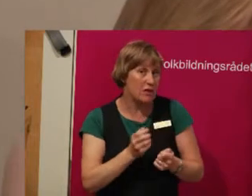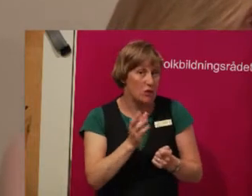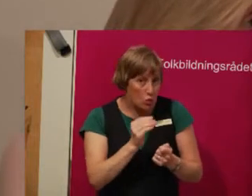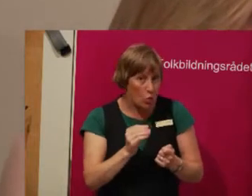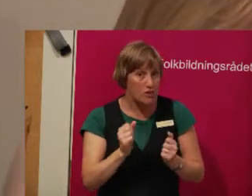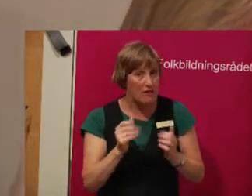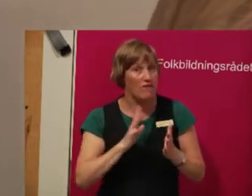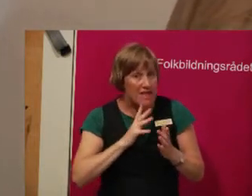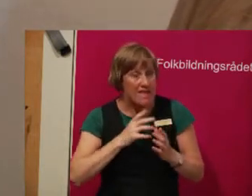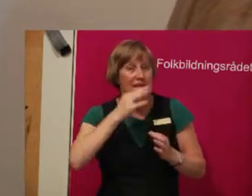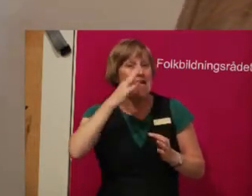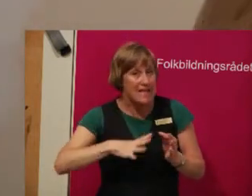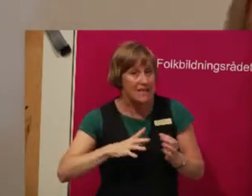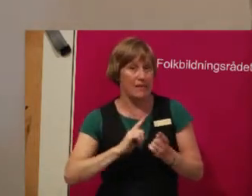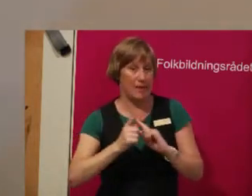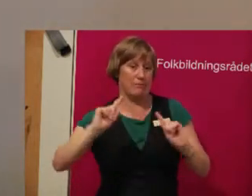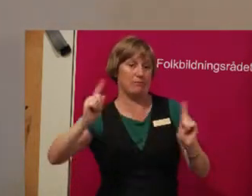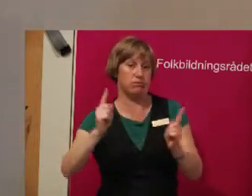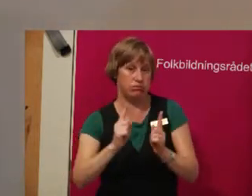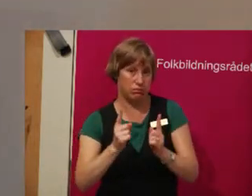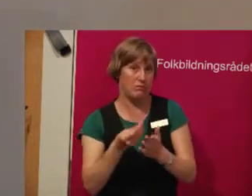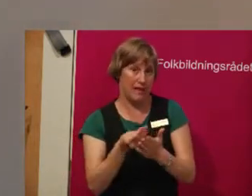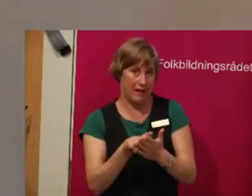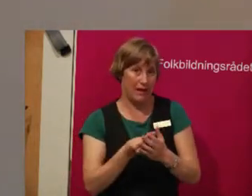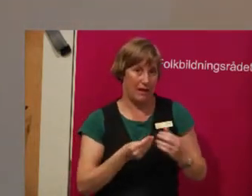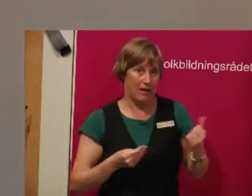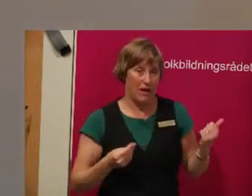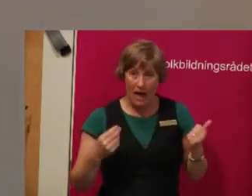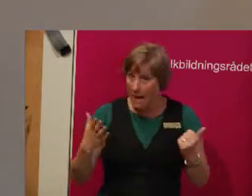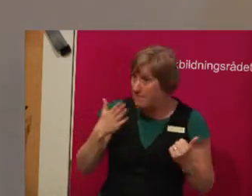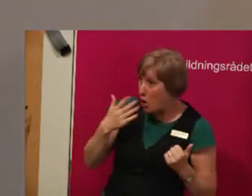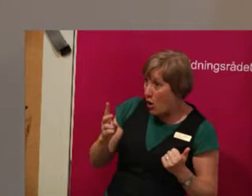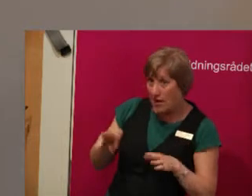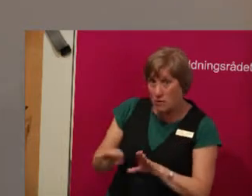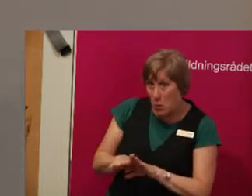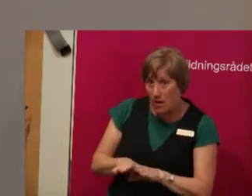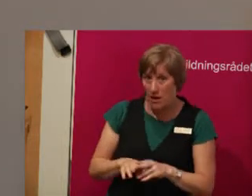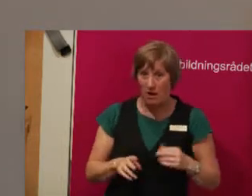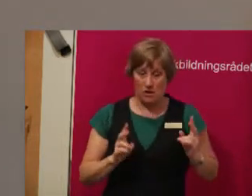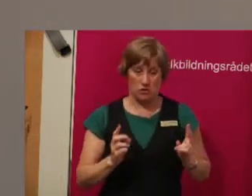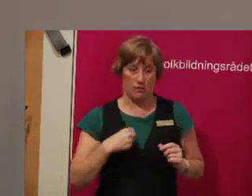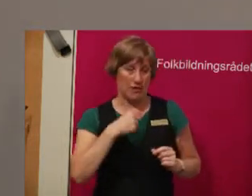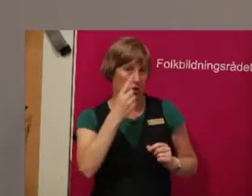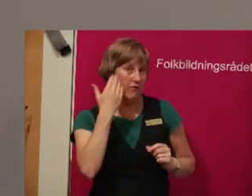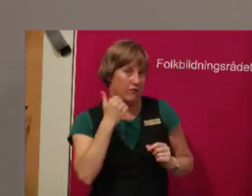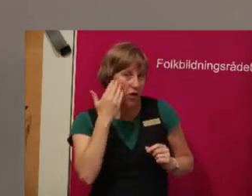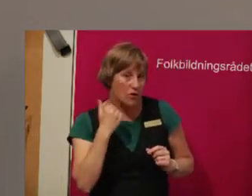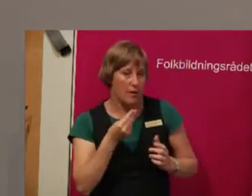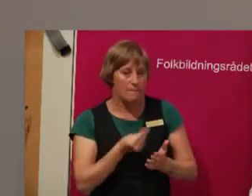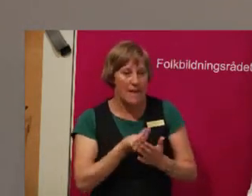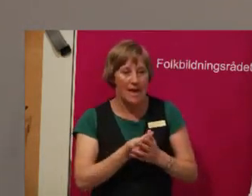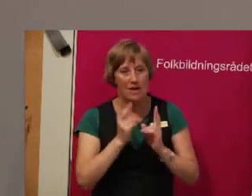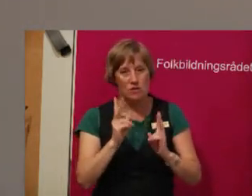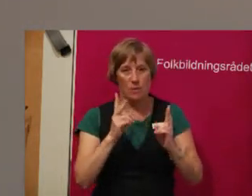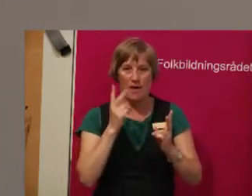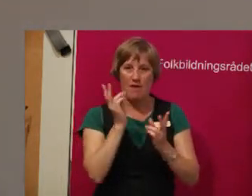är det dåligt? Ja, jag tycker ju så här, precis som jag sa i mitt förra inlägg, att de pengar som fördelas synligt, jag